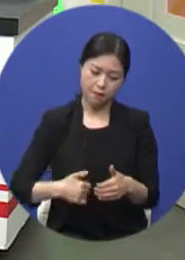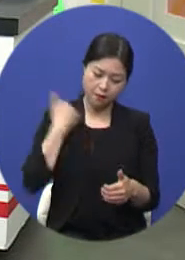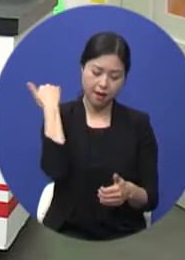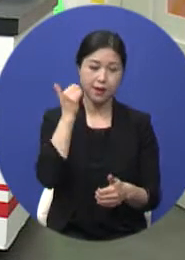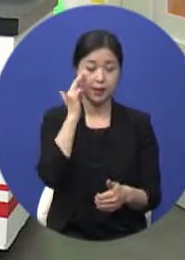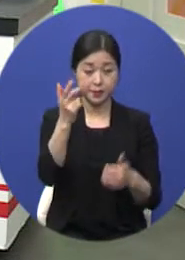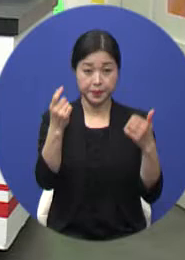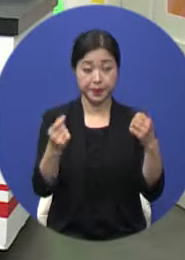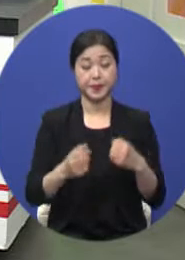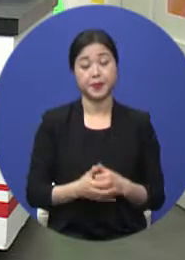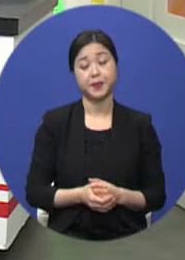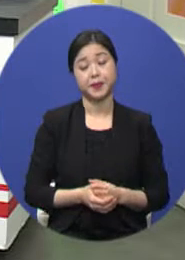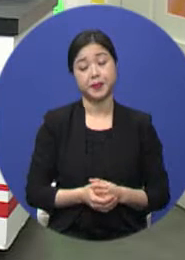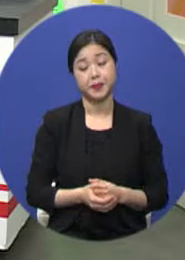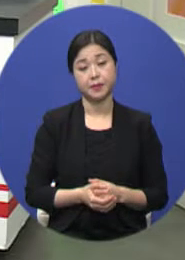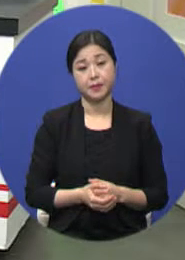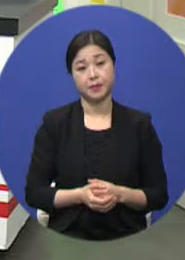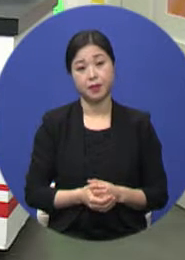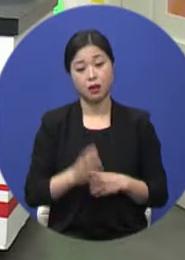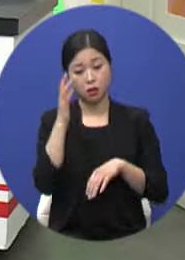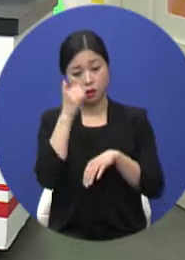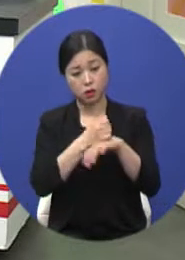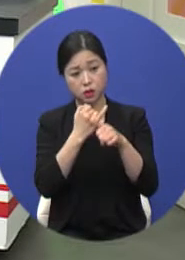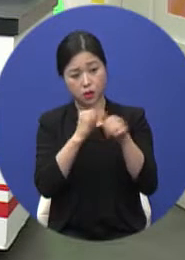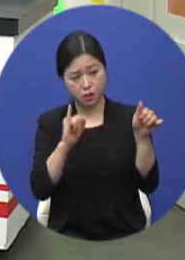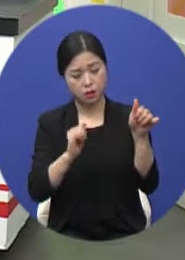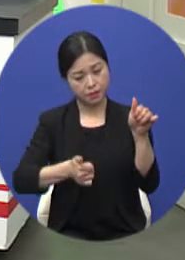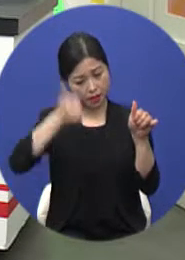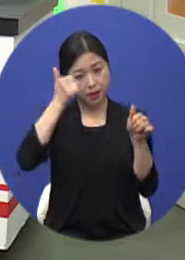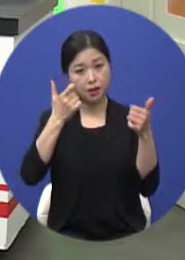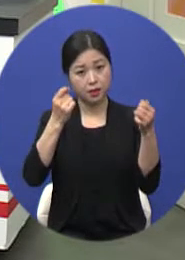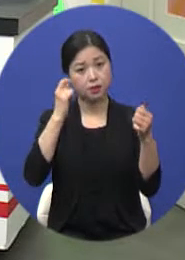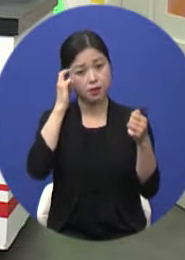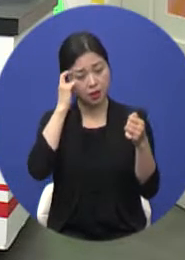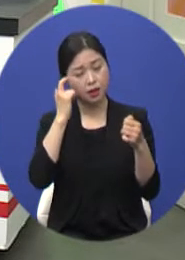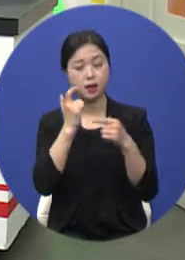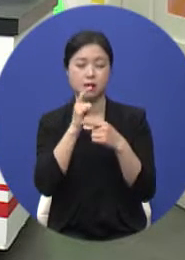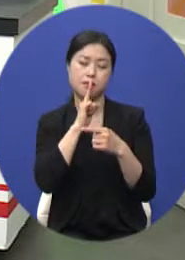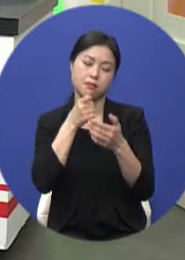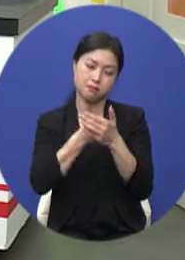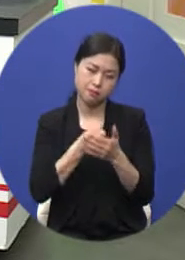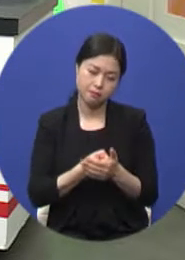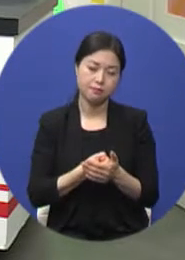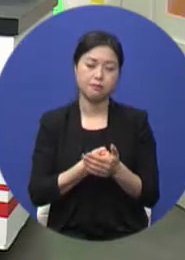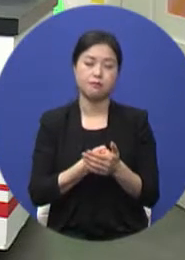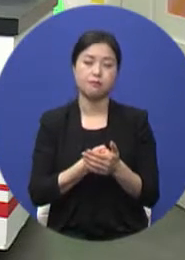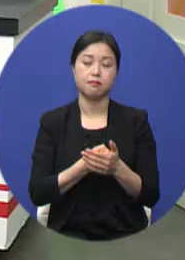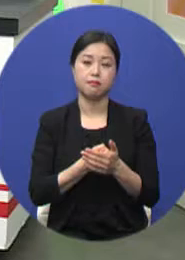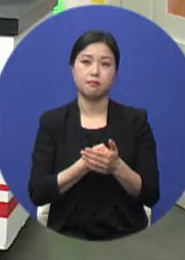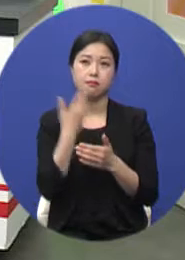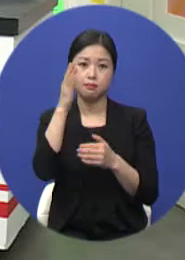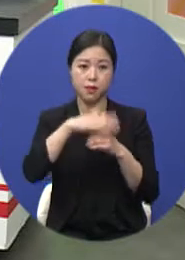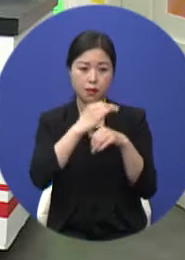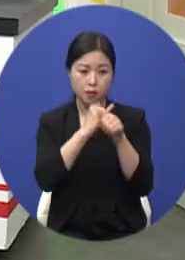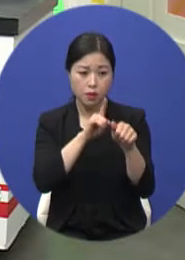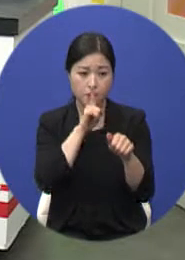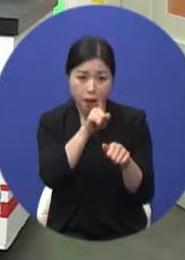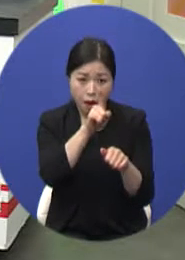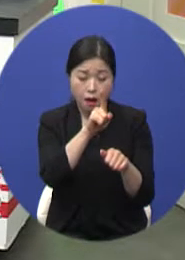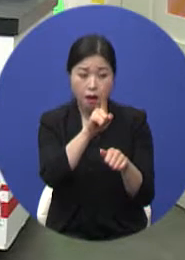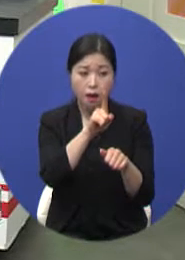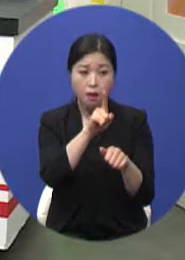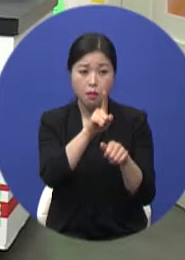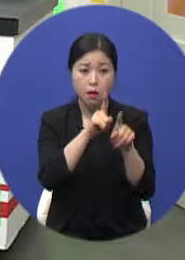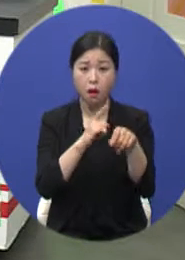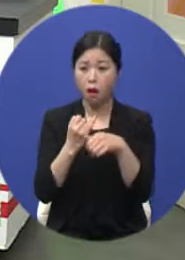상하거든요. 그래서 결과적으로는 이혼하는 게 좋겠다 생각을 자꾸 붙이게 되는데. 이혼하자 그럼 막상 이혼은